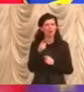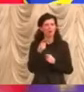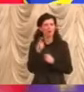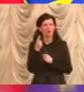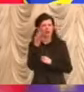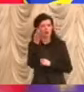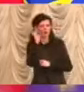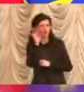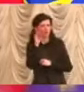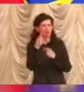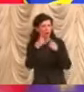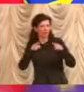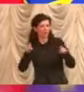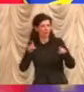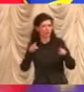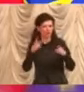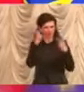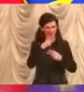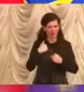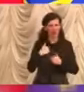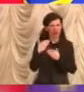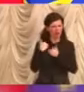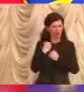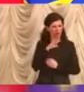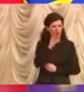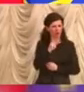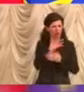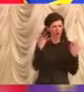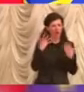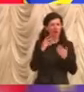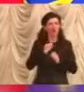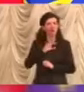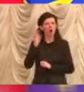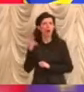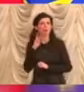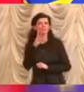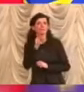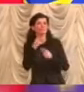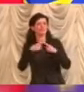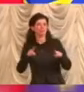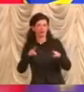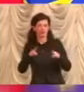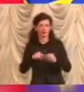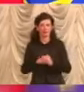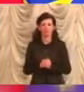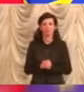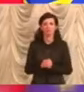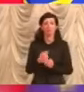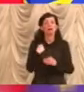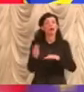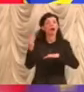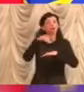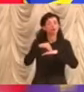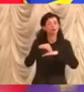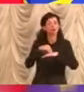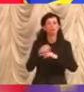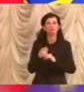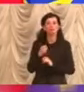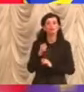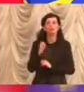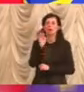nostre posizioni aggiungo che quando abbiamo iniziato a discutere a livello europeo in questa direzione